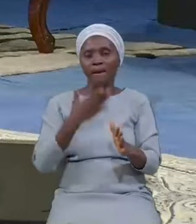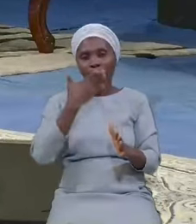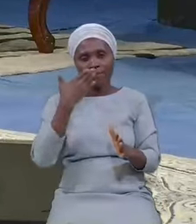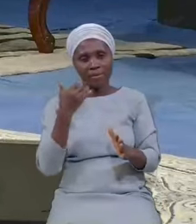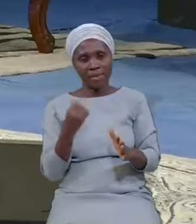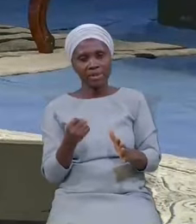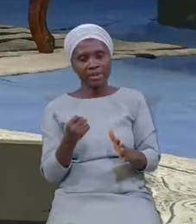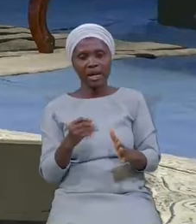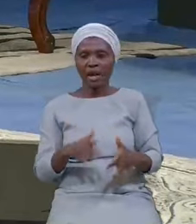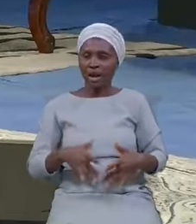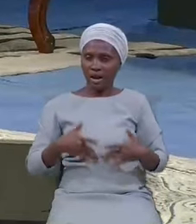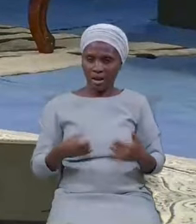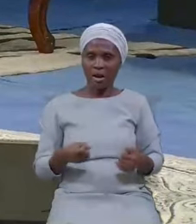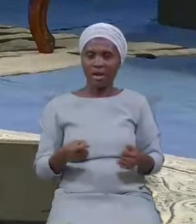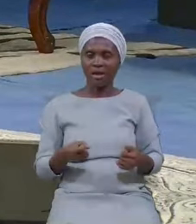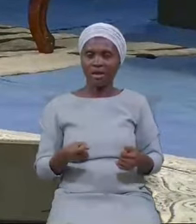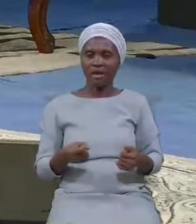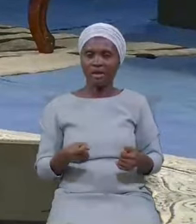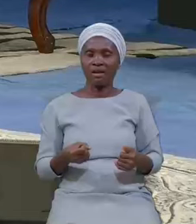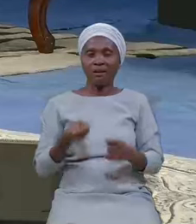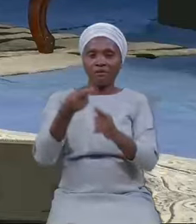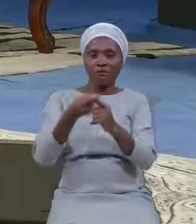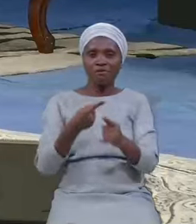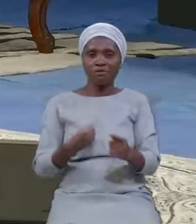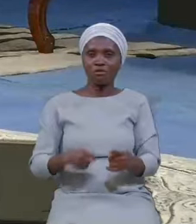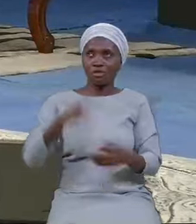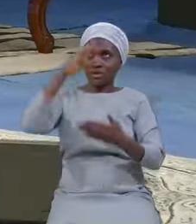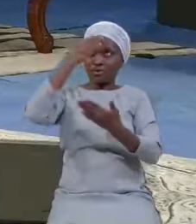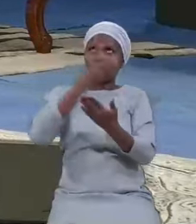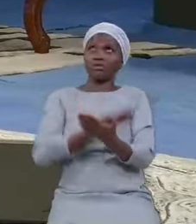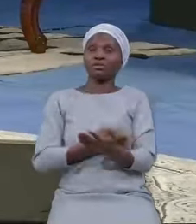du Fils de Dieu? Voyons le chapitre 3.